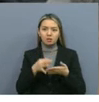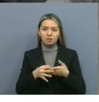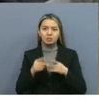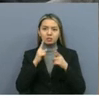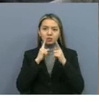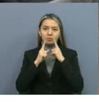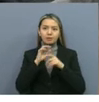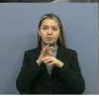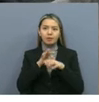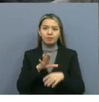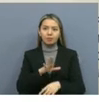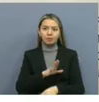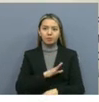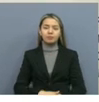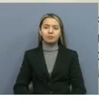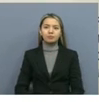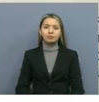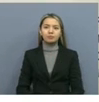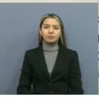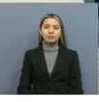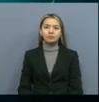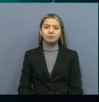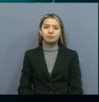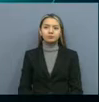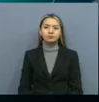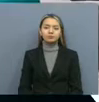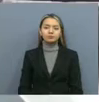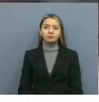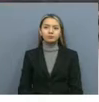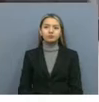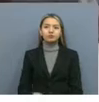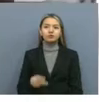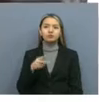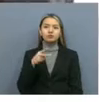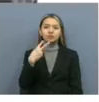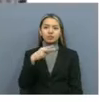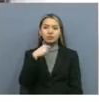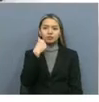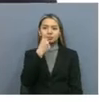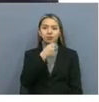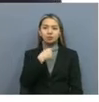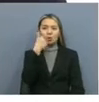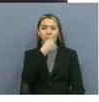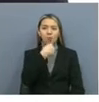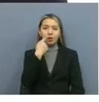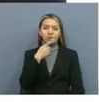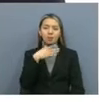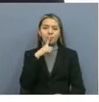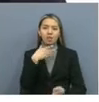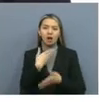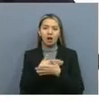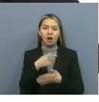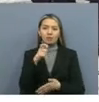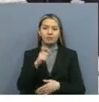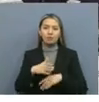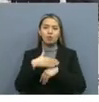өткізді. Бұл жайында мен Ердәулет Басқа сәлден соң толық хабардар ететін боламын. 2020 жыл еріктілер жылы деп белгіленді.